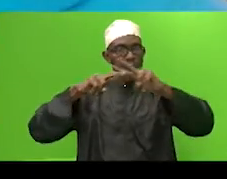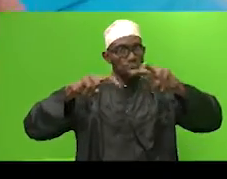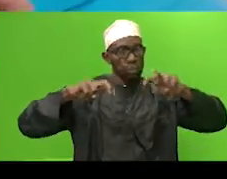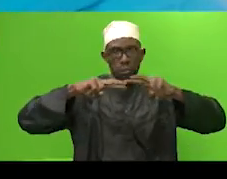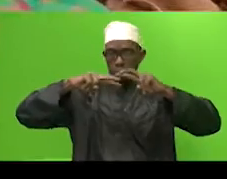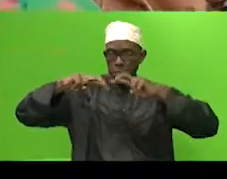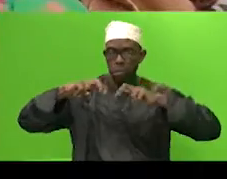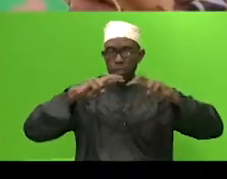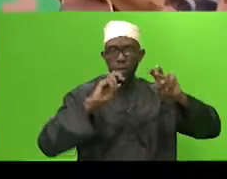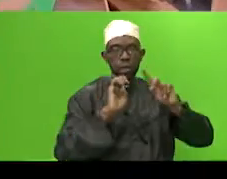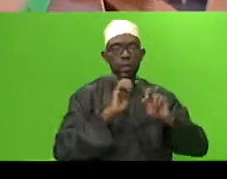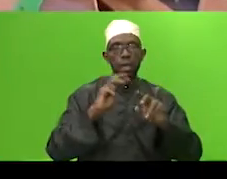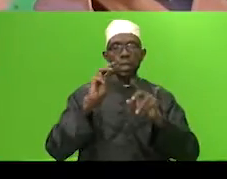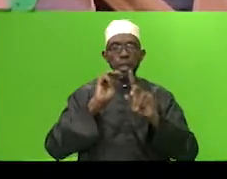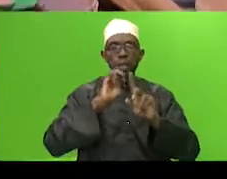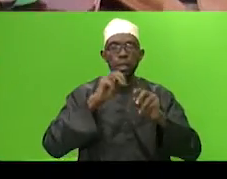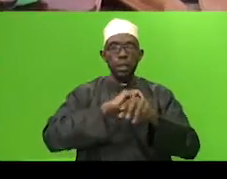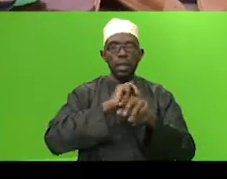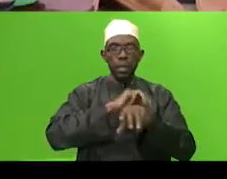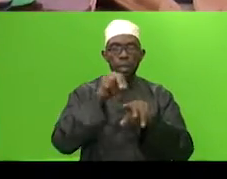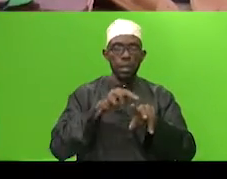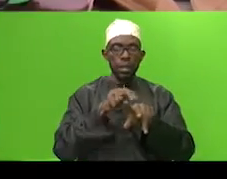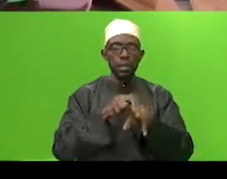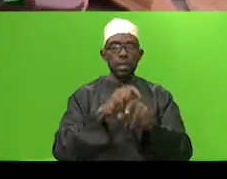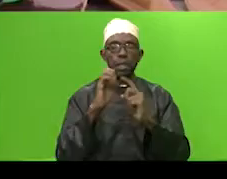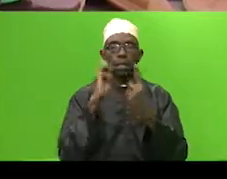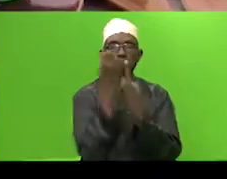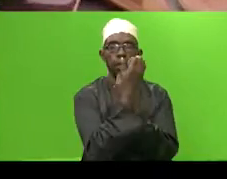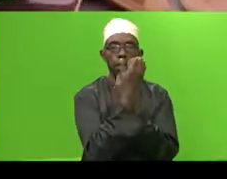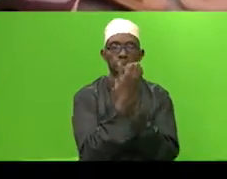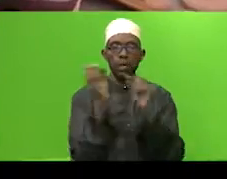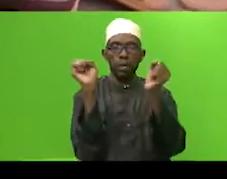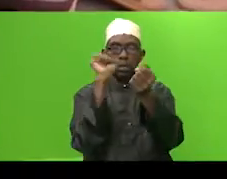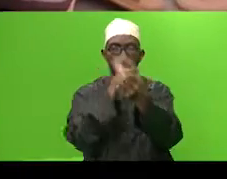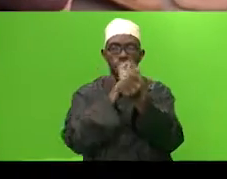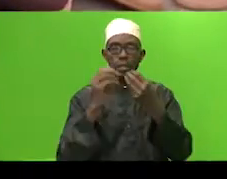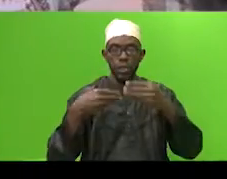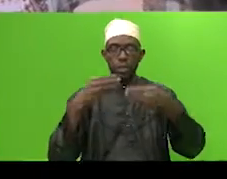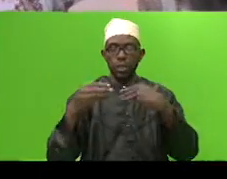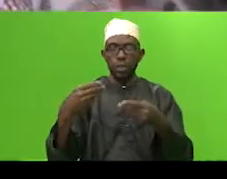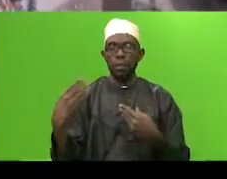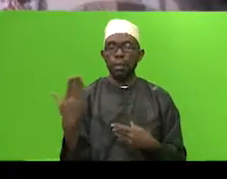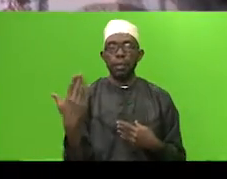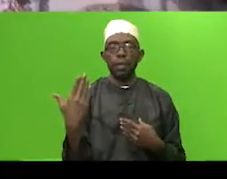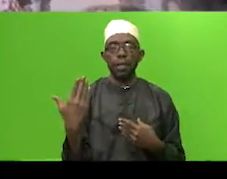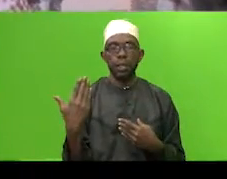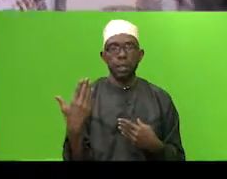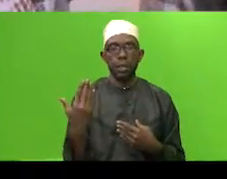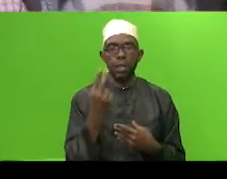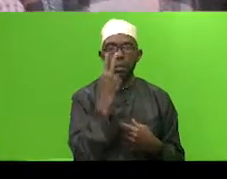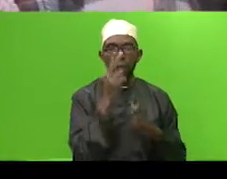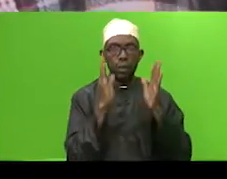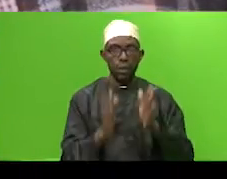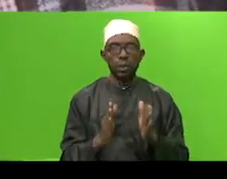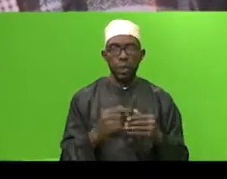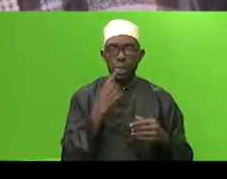kulikuwa tunaona watu wanema wanapita. Wengine wanakamatwa, wengine wanapatwa na makaratasi hivyo. Unajua mtu hawezi